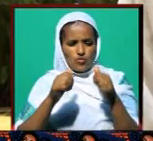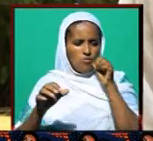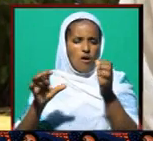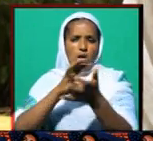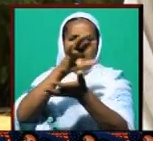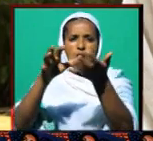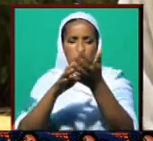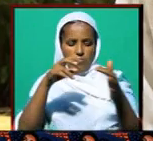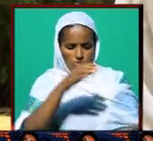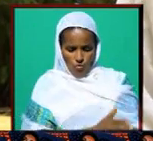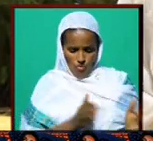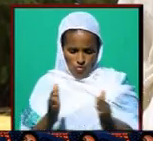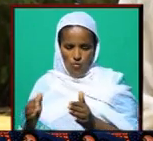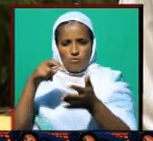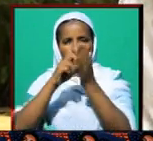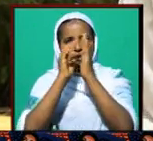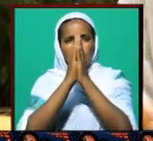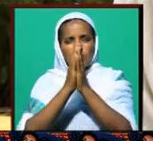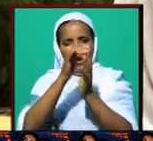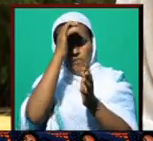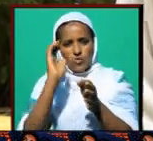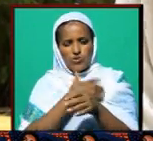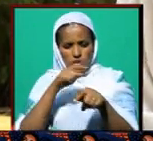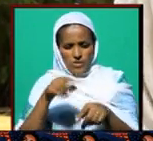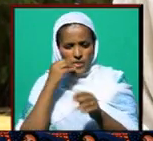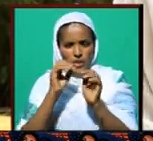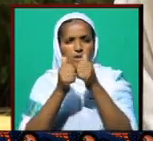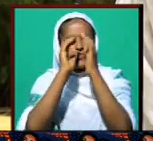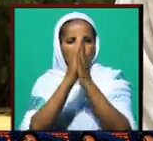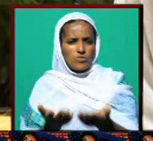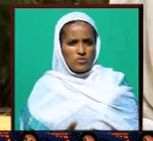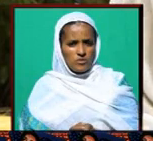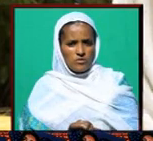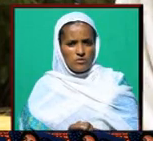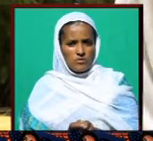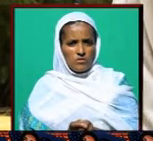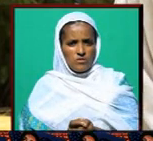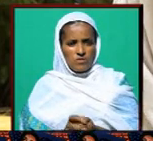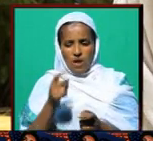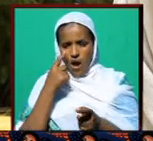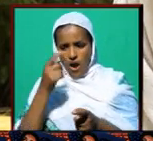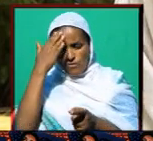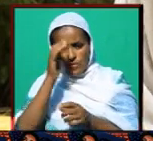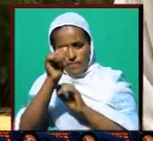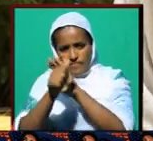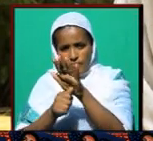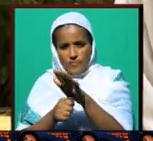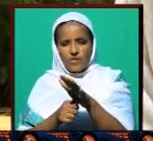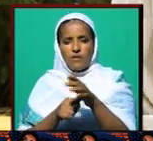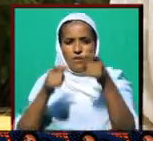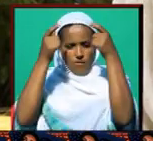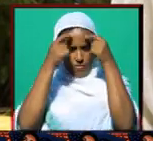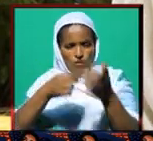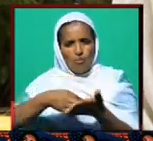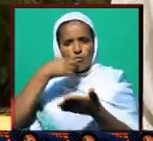እንዲሁ ወንዶችም አንድ ላይ ሴቶችም አንድ ላይ ቁሞ ነው የሚጸልዩት። እኒህ ሰዎች እንዴት ነው አባቶቻችን እዚህ ቤት እንዴት ነው ሊጸልዩ የሚችሉት? ገጸ አንስት ታይቶ